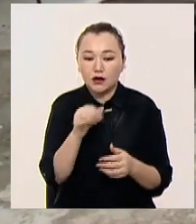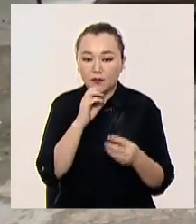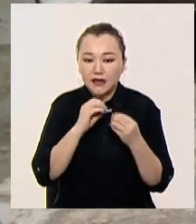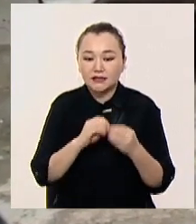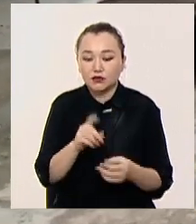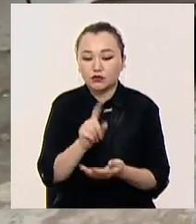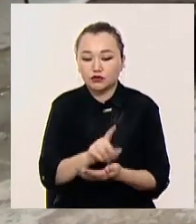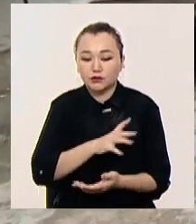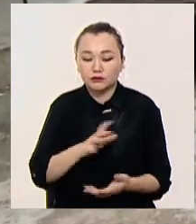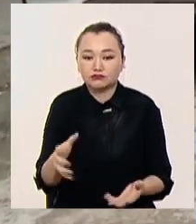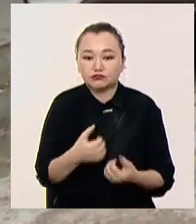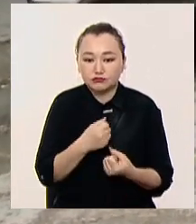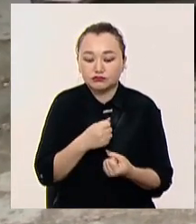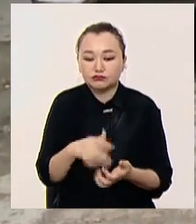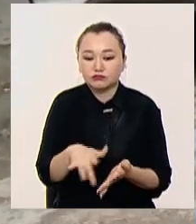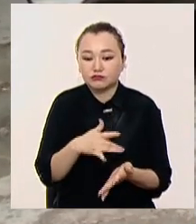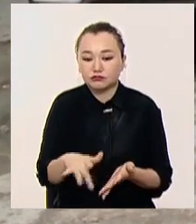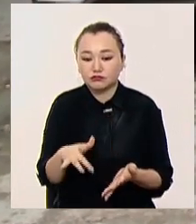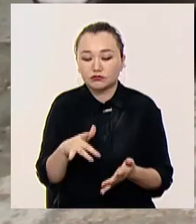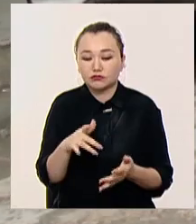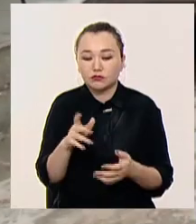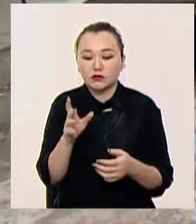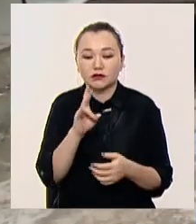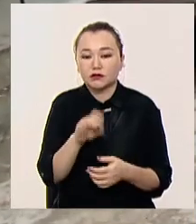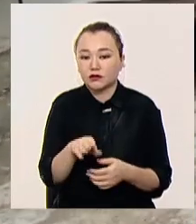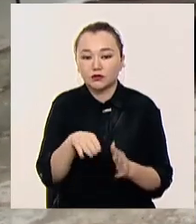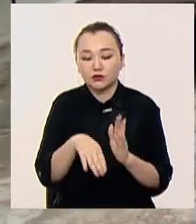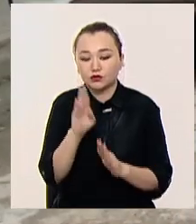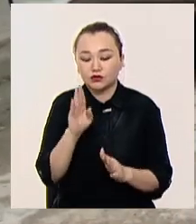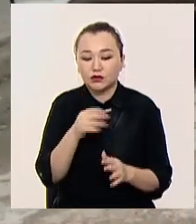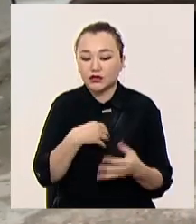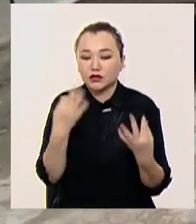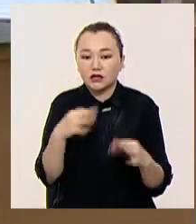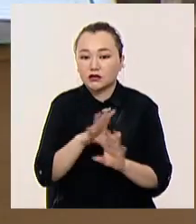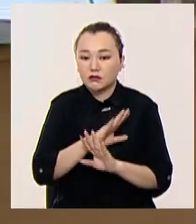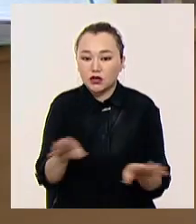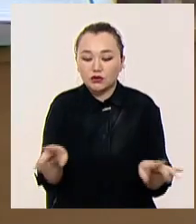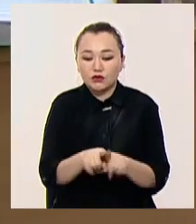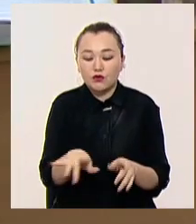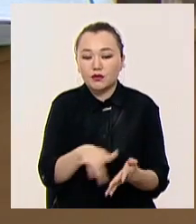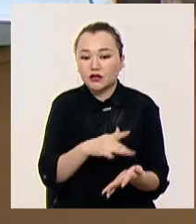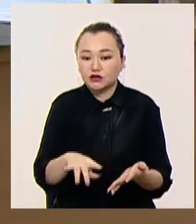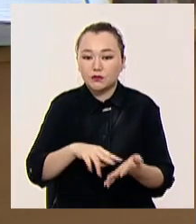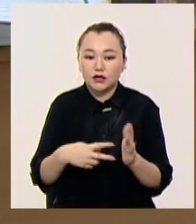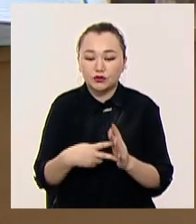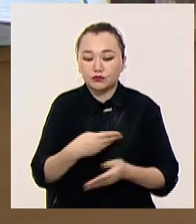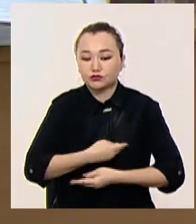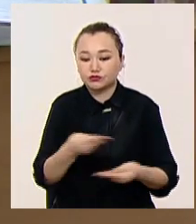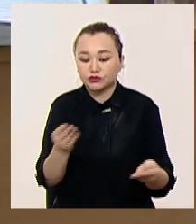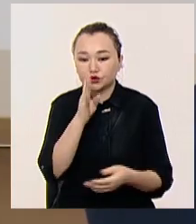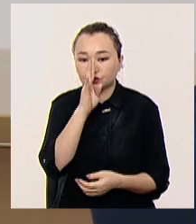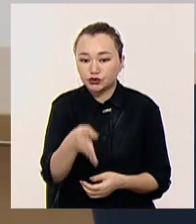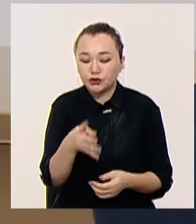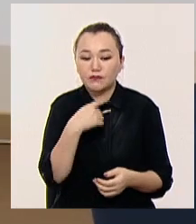он должен быть под руками. Ну, как бы нет. Мы не одобряем такое. Планшеты планируют выдавать на 4 года.